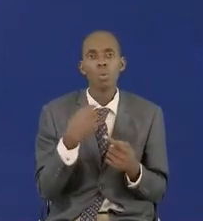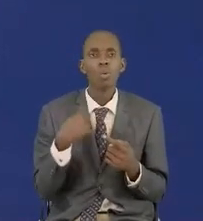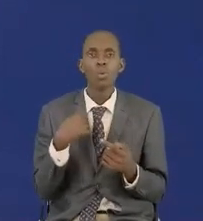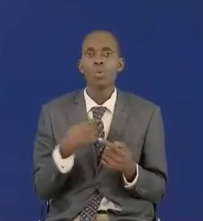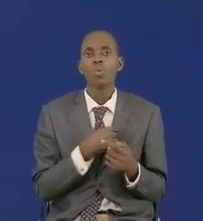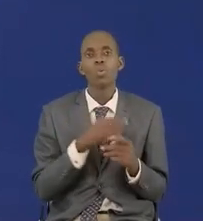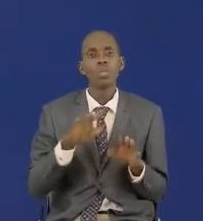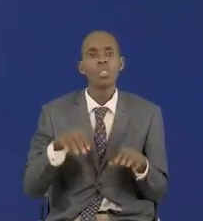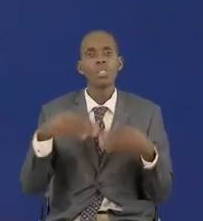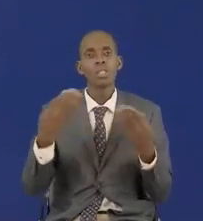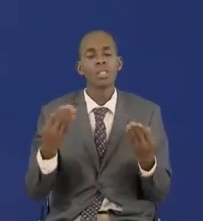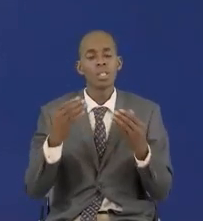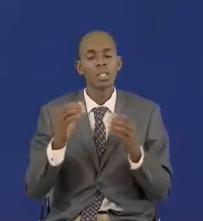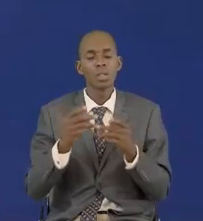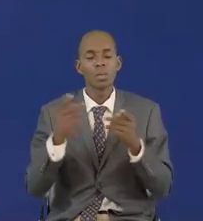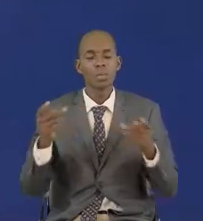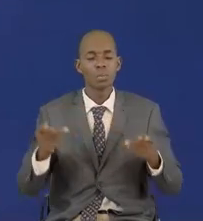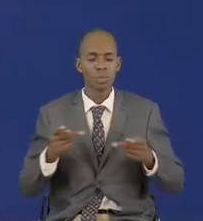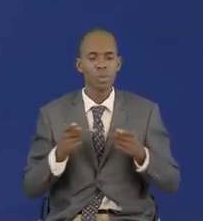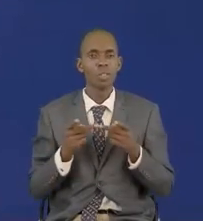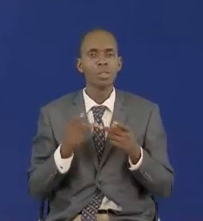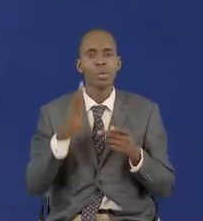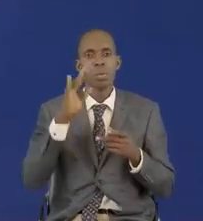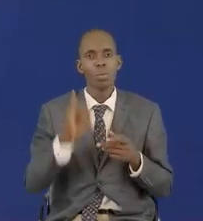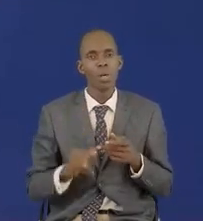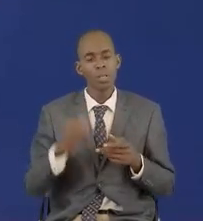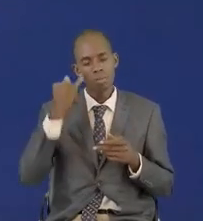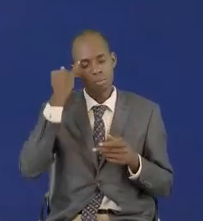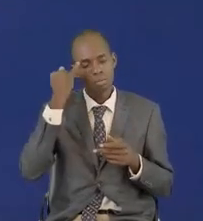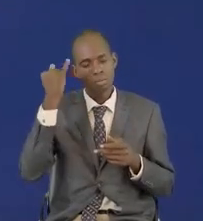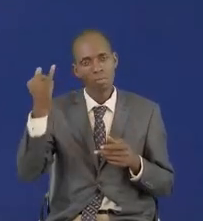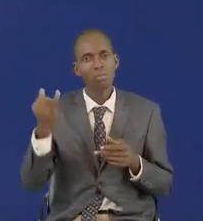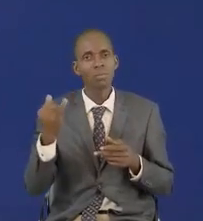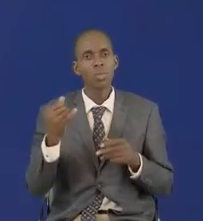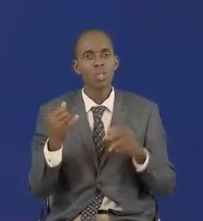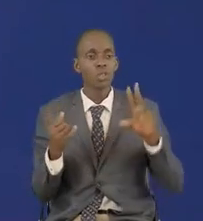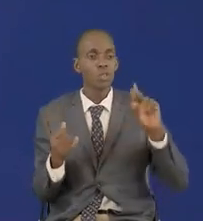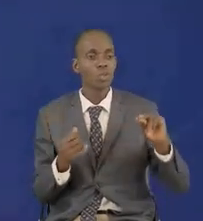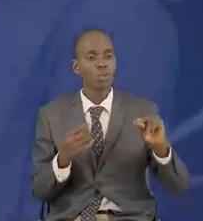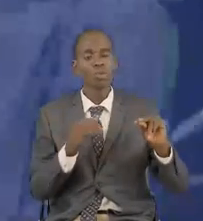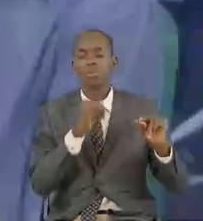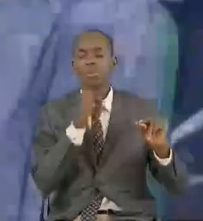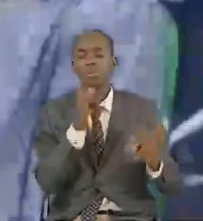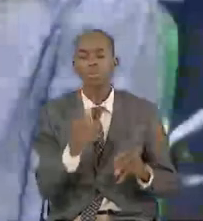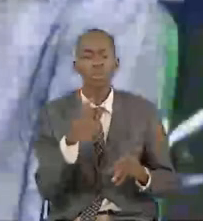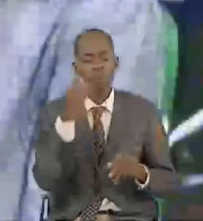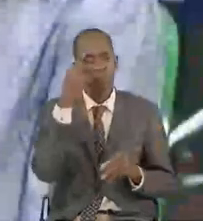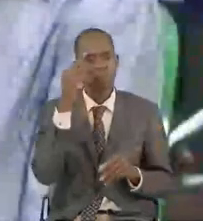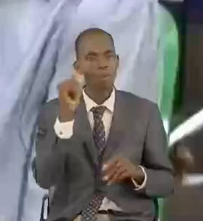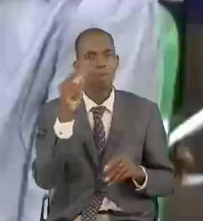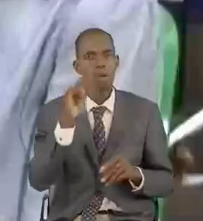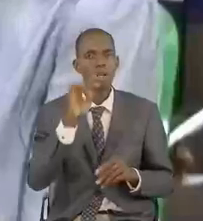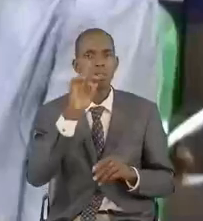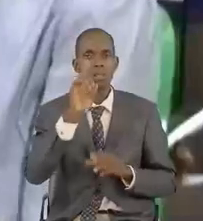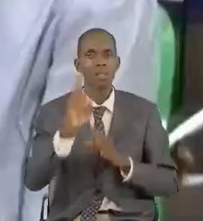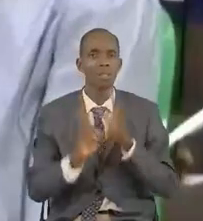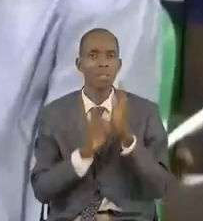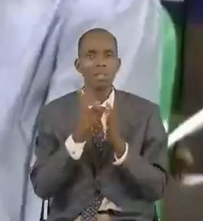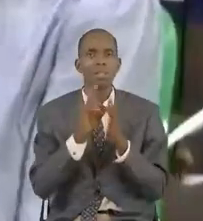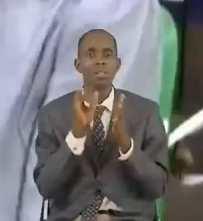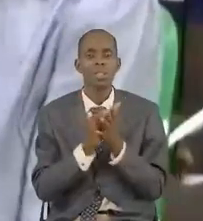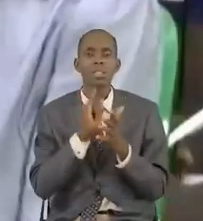il a dit ici que nous ne leur sédarmes pas un instant et nous ne et nous résistants à leur exigence c'est la